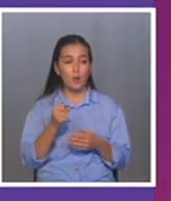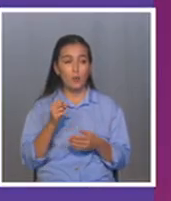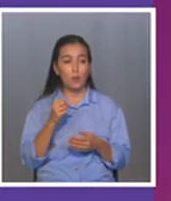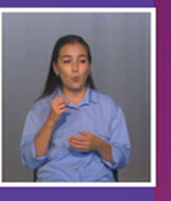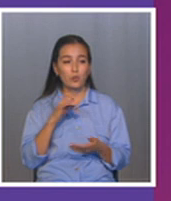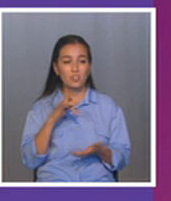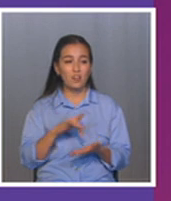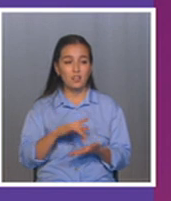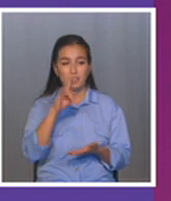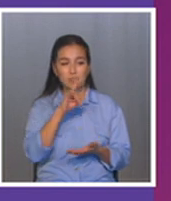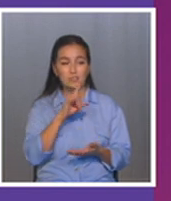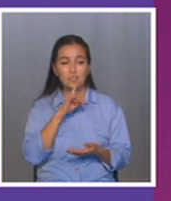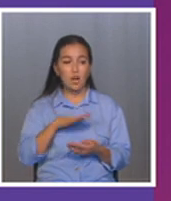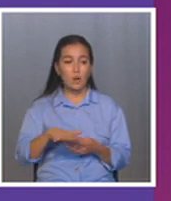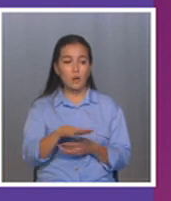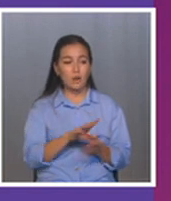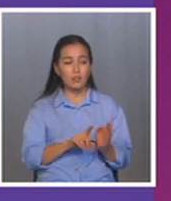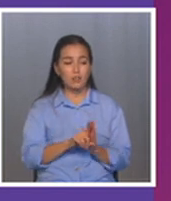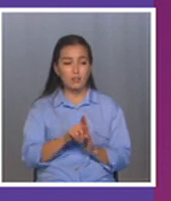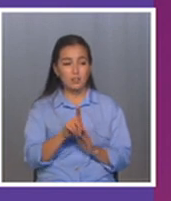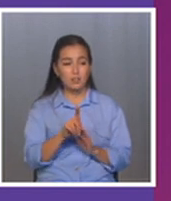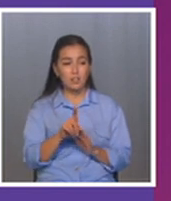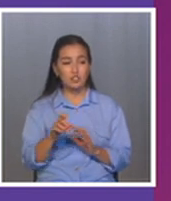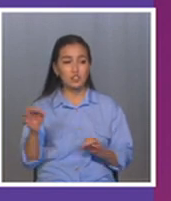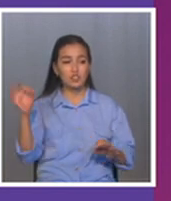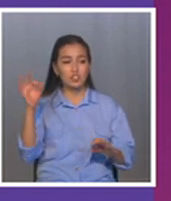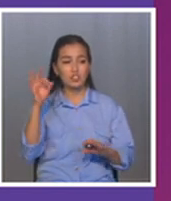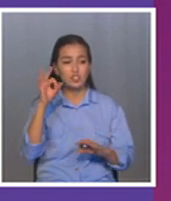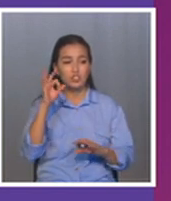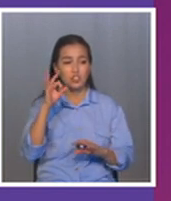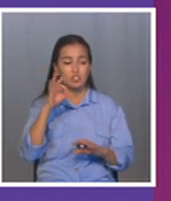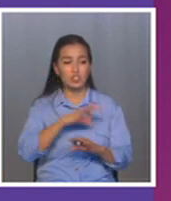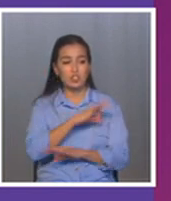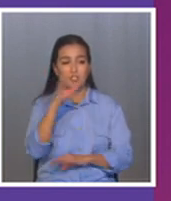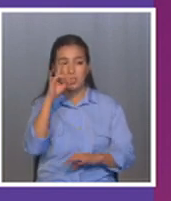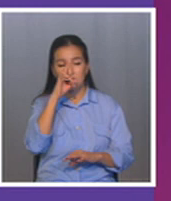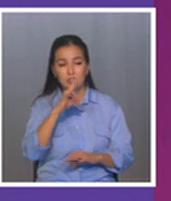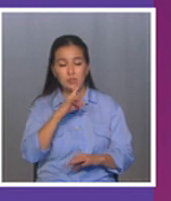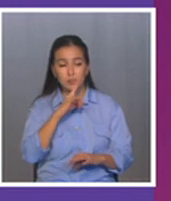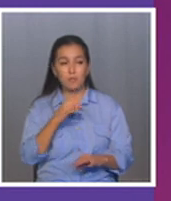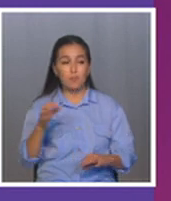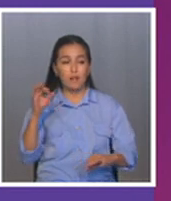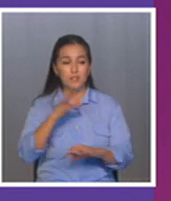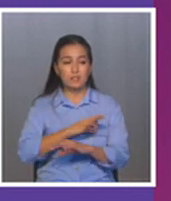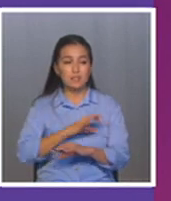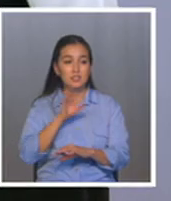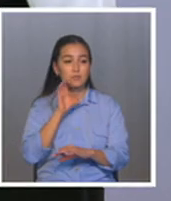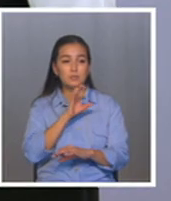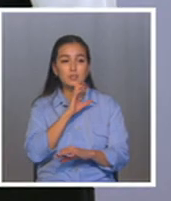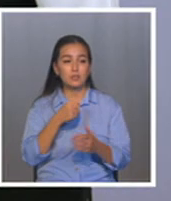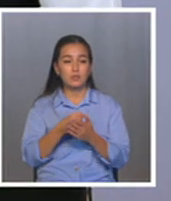екен. Орталық Қазақстан аумағынан шығып, шығыс Қазақстан мен батыс Сібірге жеткен